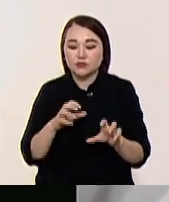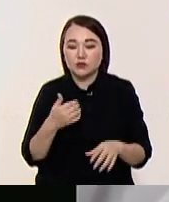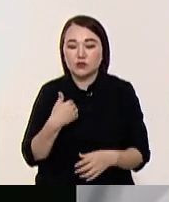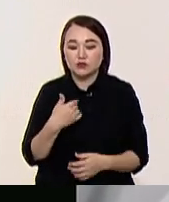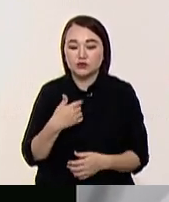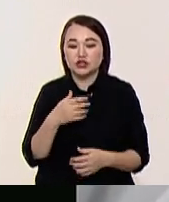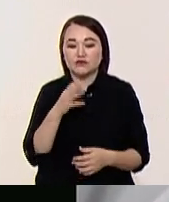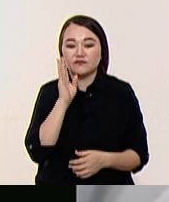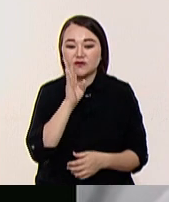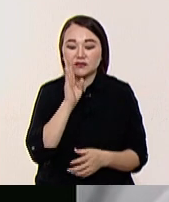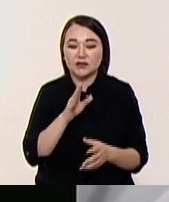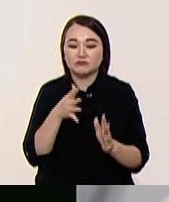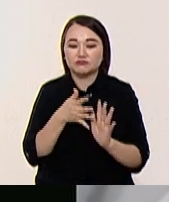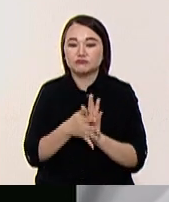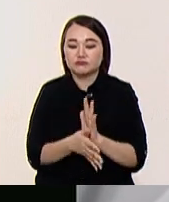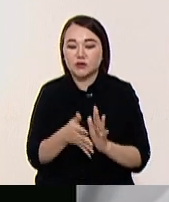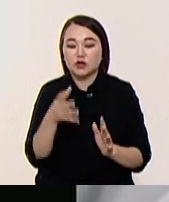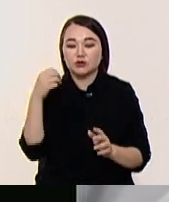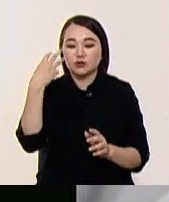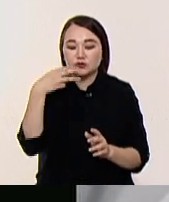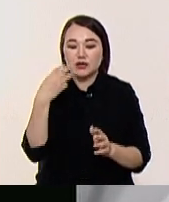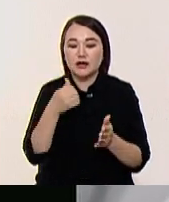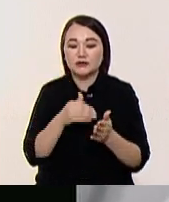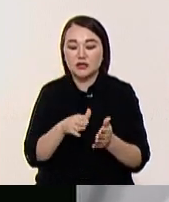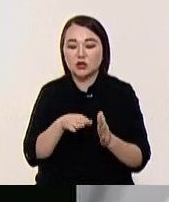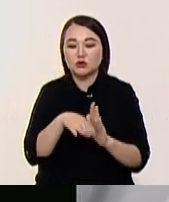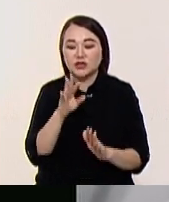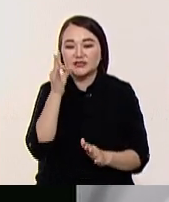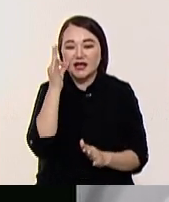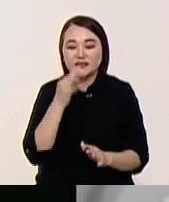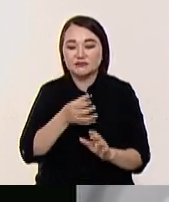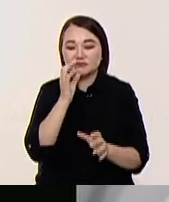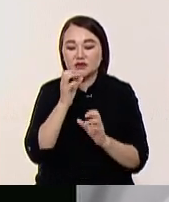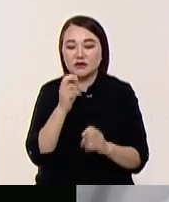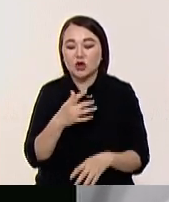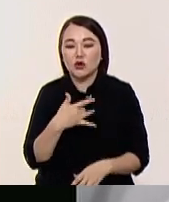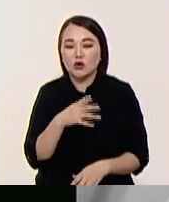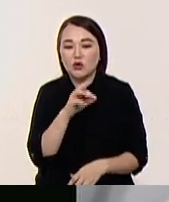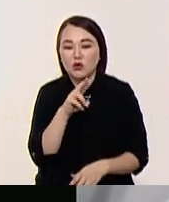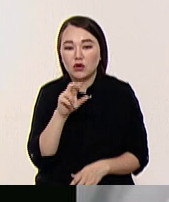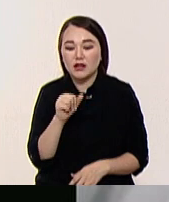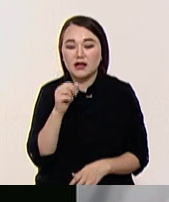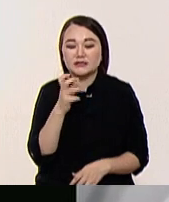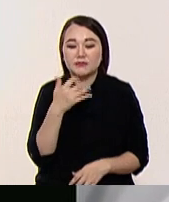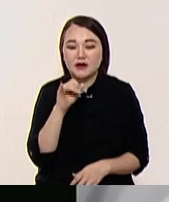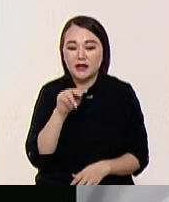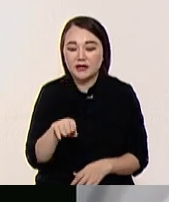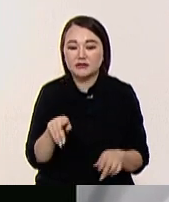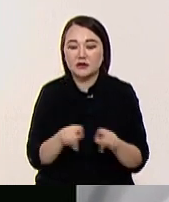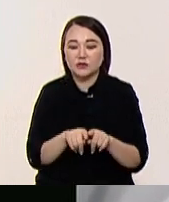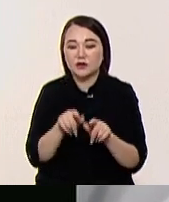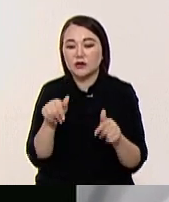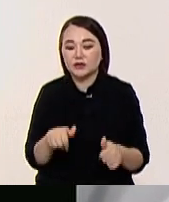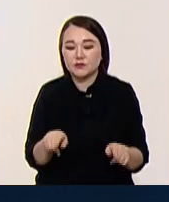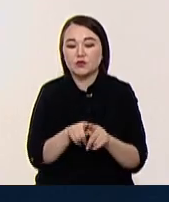пространстве жидкость. И нужно отказываться также от сладких напитков, такие как Кока-Кола, Спрайт и тому подобное. Да? То